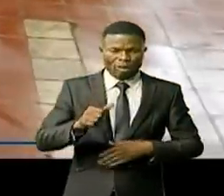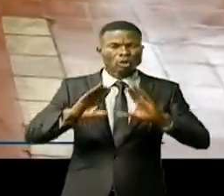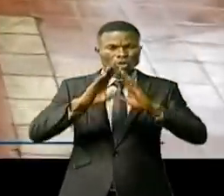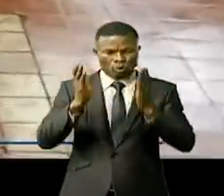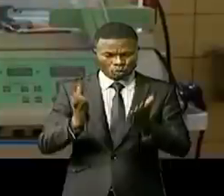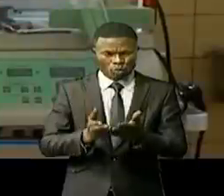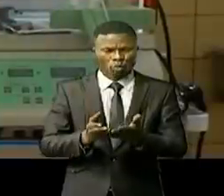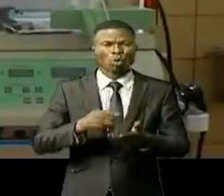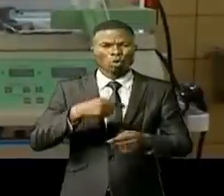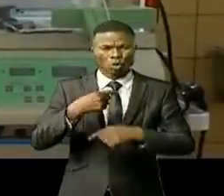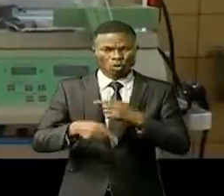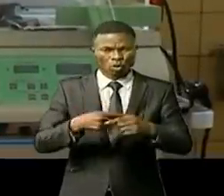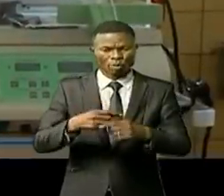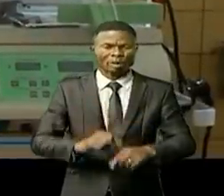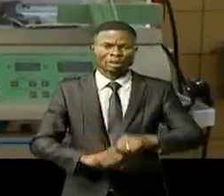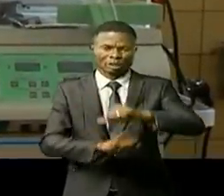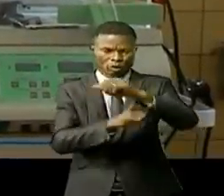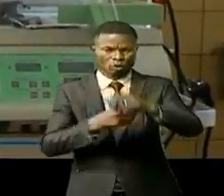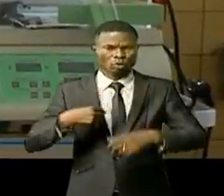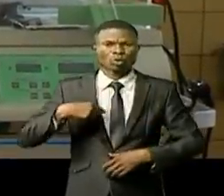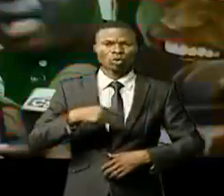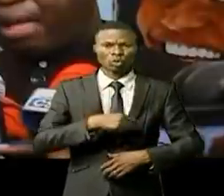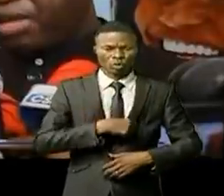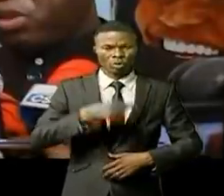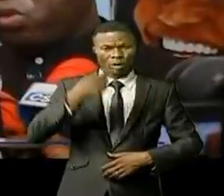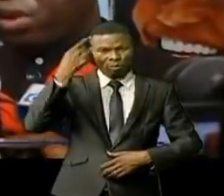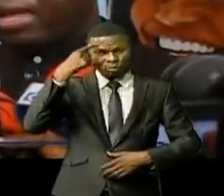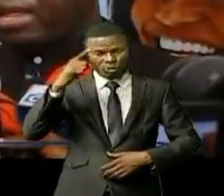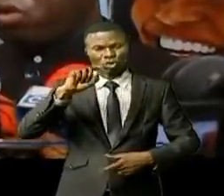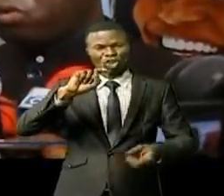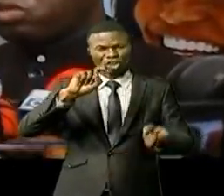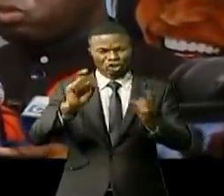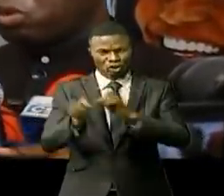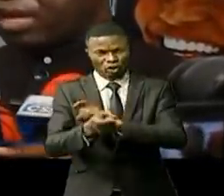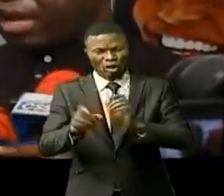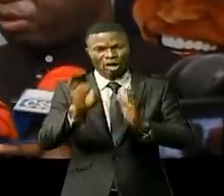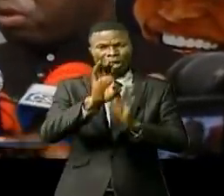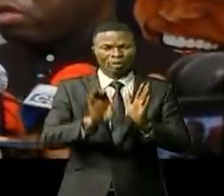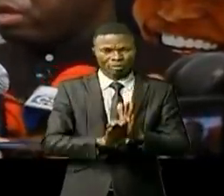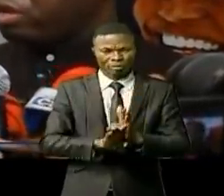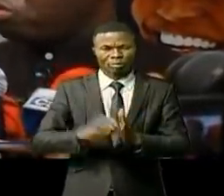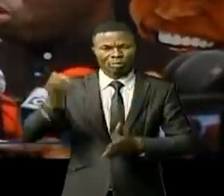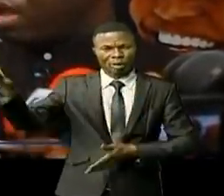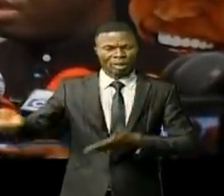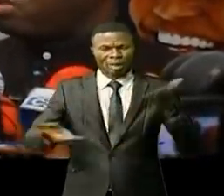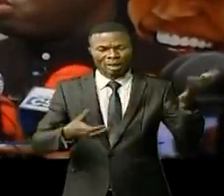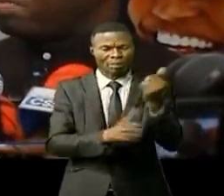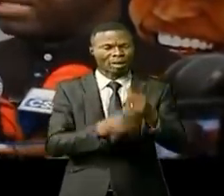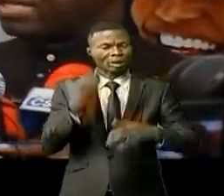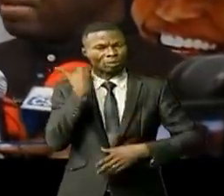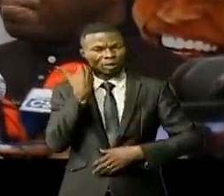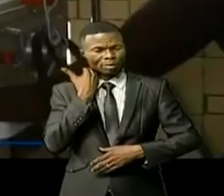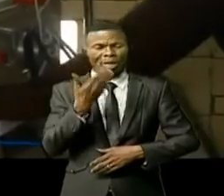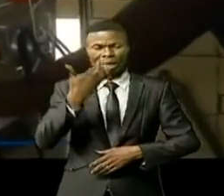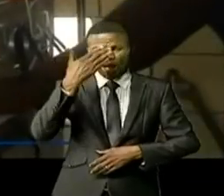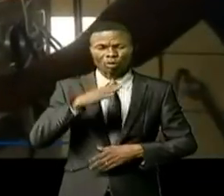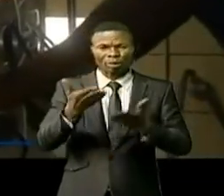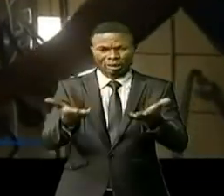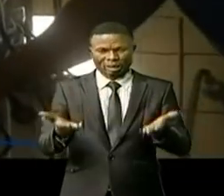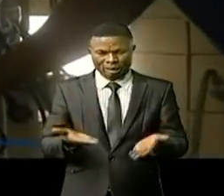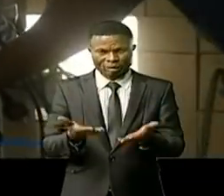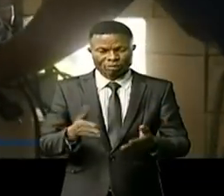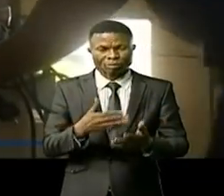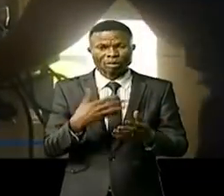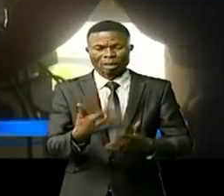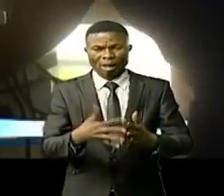train de nous accompagner pour améliorer les conditions d'accueil et de soins de patients. Des